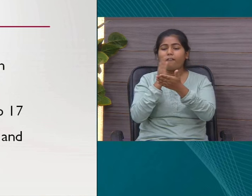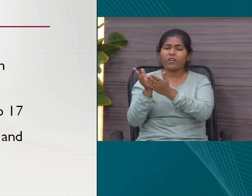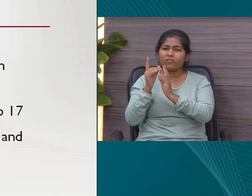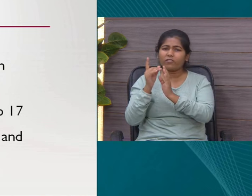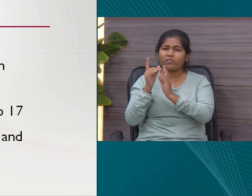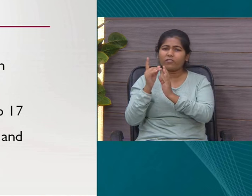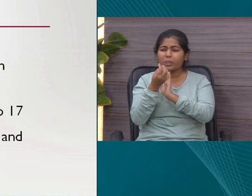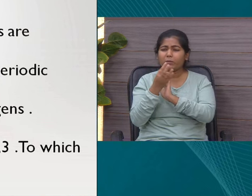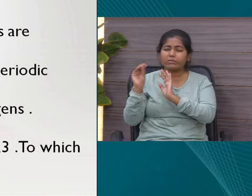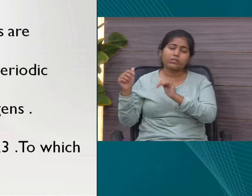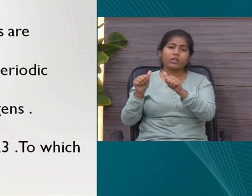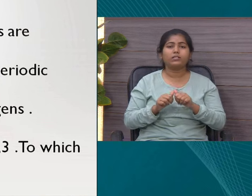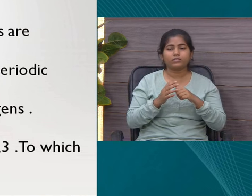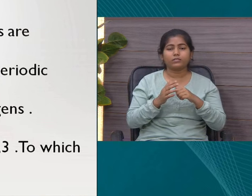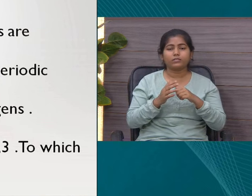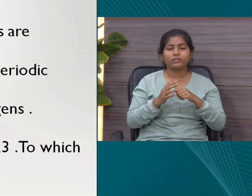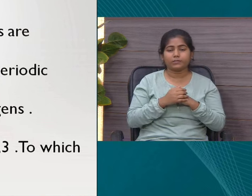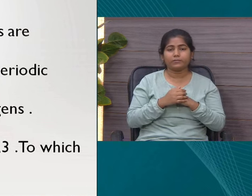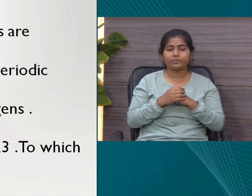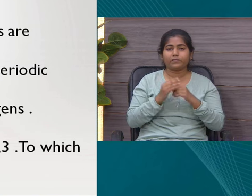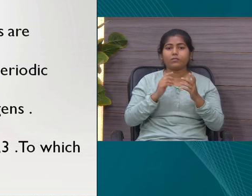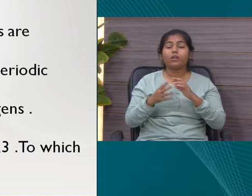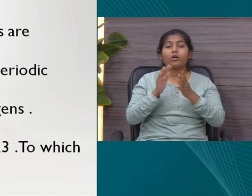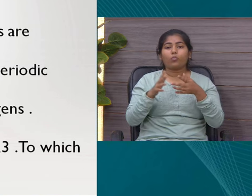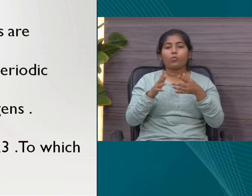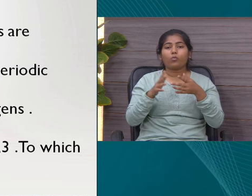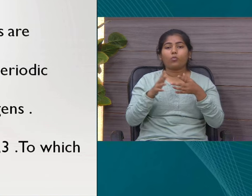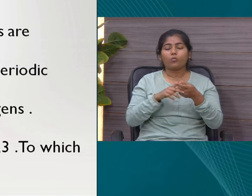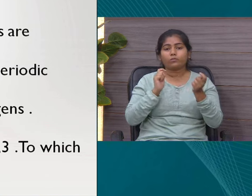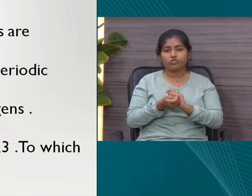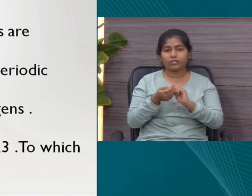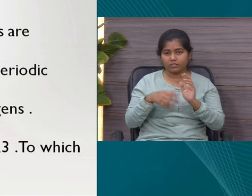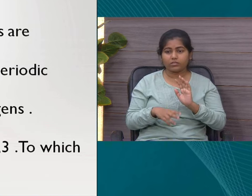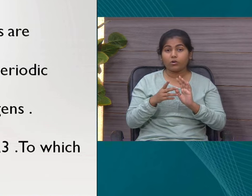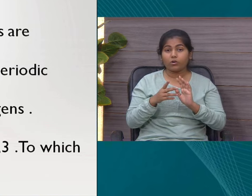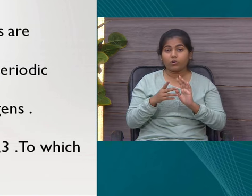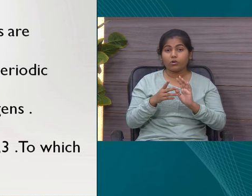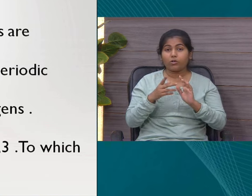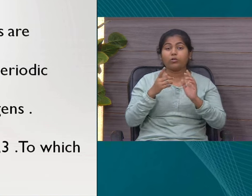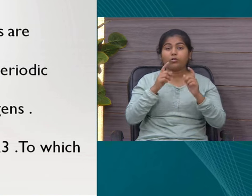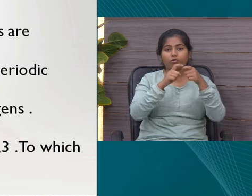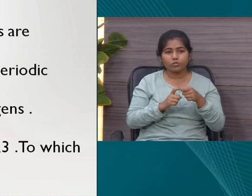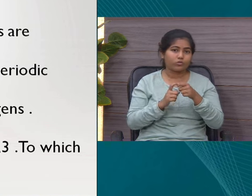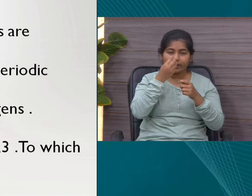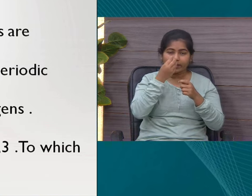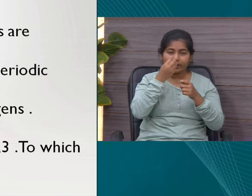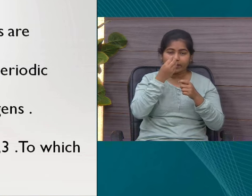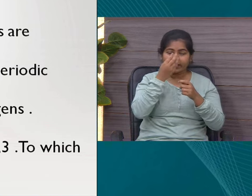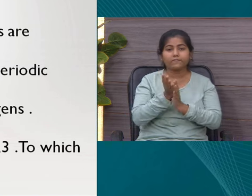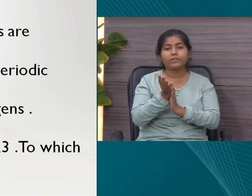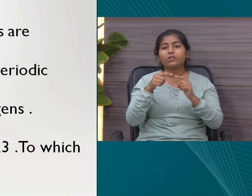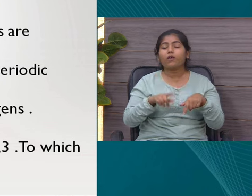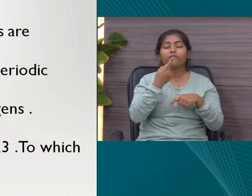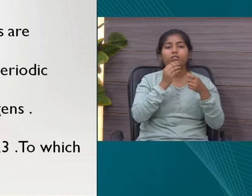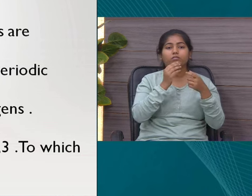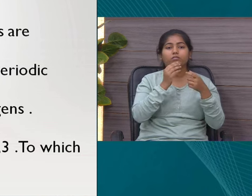आप इसका बता सकते हैं। और मॉडिफिकेशन, जी मॉडिफाइड में आ जाते हैं, इसी को हमने थोड़ा सिंप्लीफाइड कर दिया ऑब्जेक्टिव टाइप। पहला हमारा क्वेश्चन